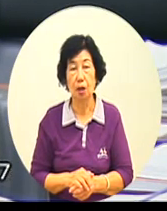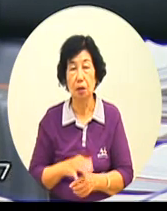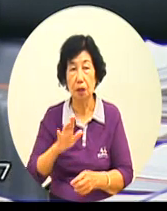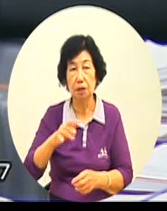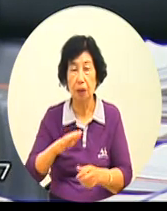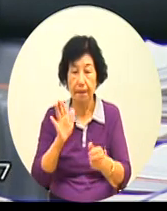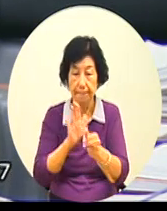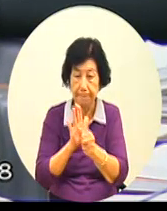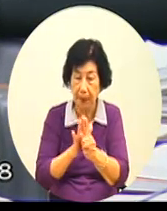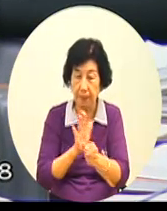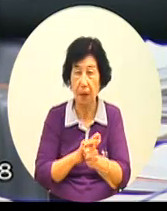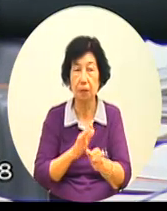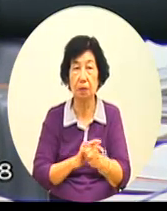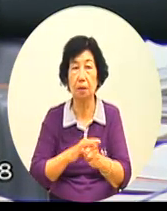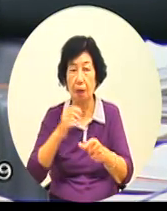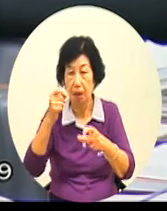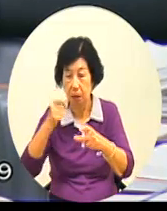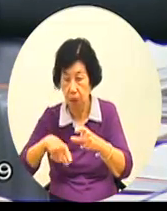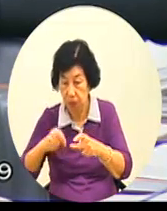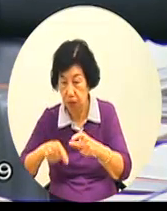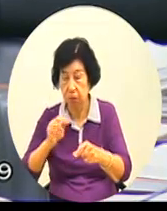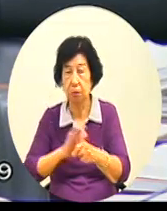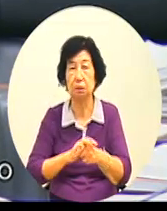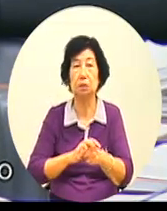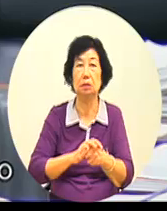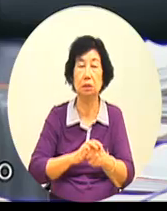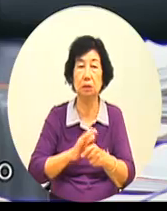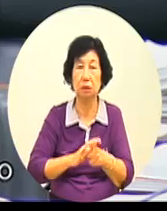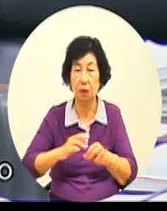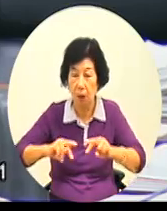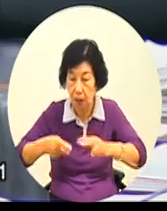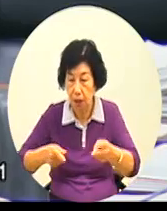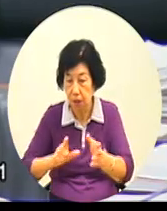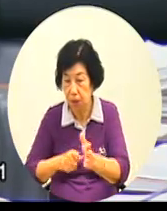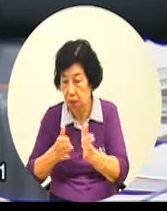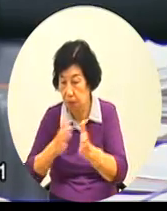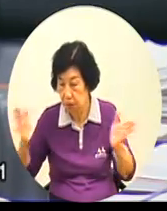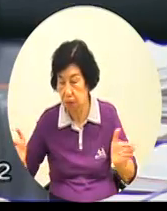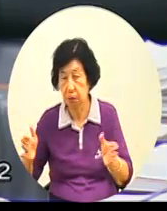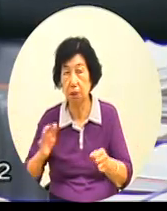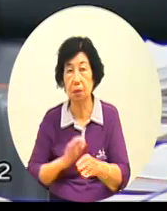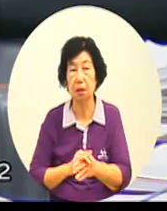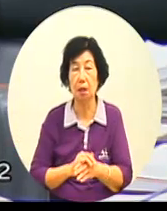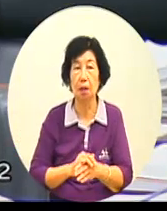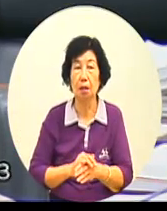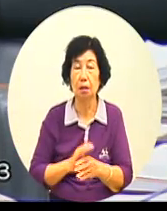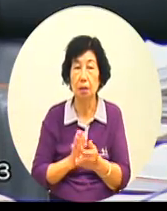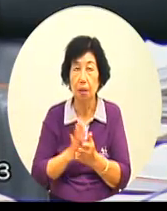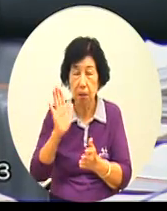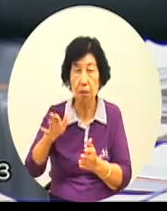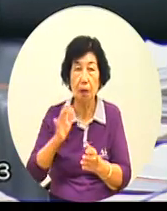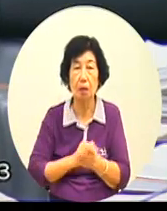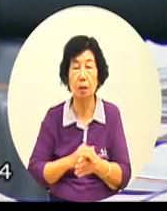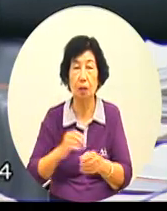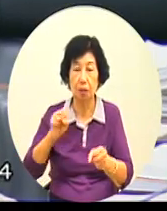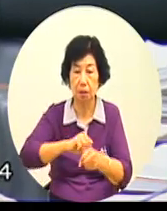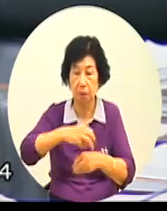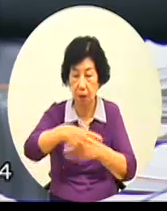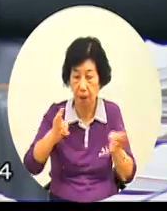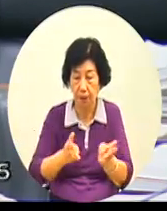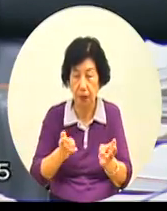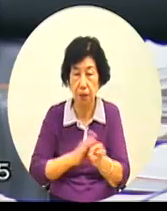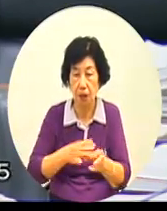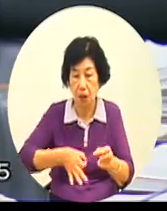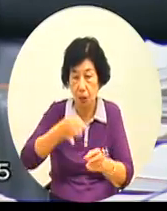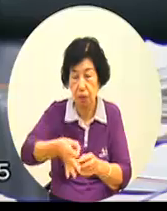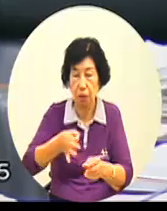会，而且事后他们也已经把这些加班费算法不一样的部分重新补足给